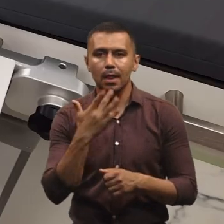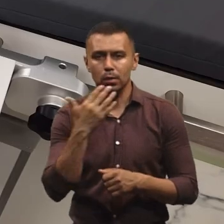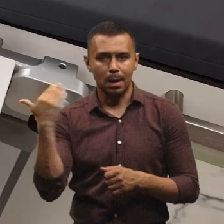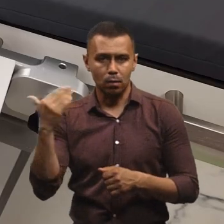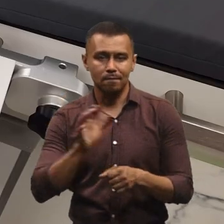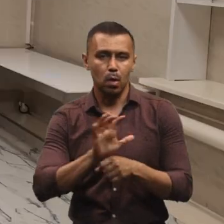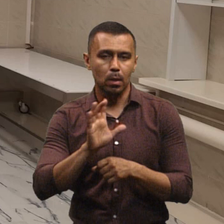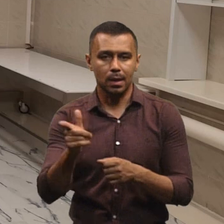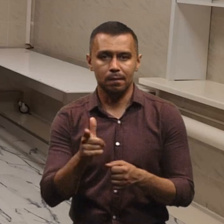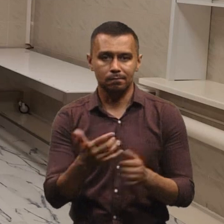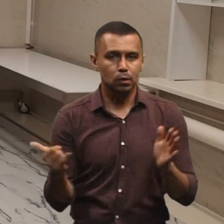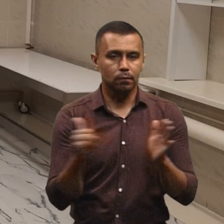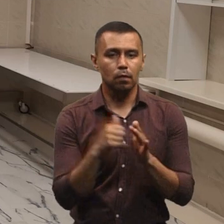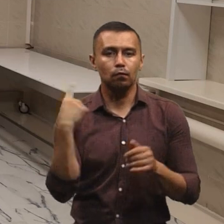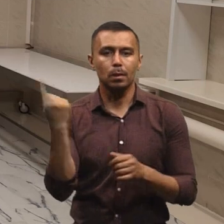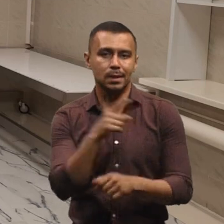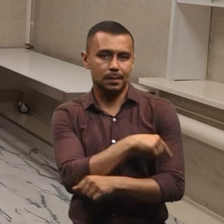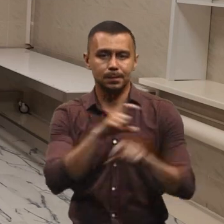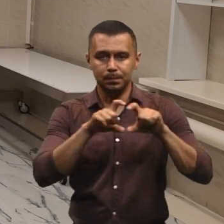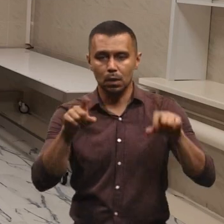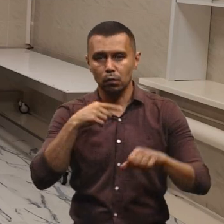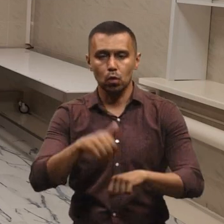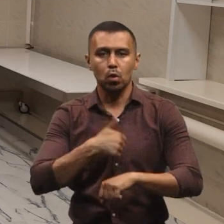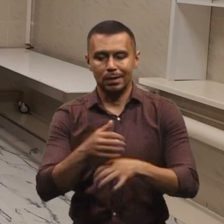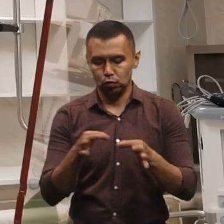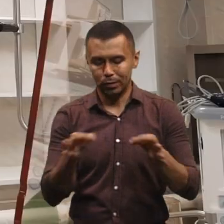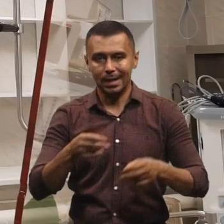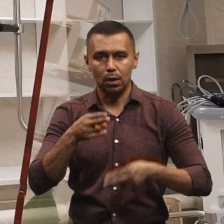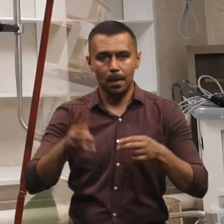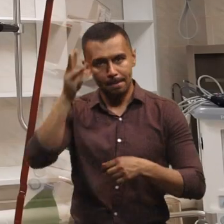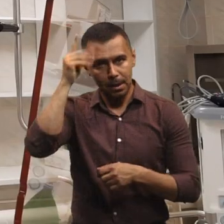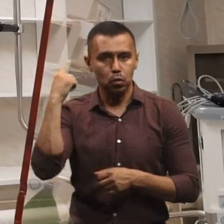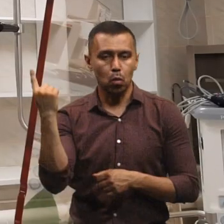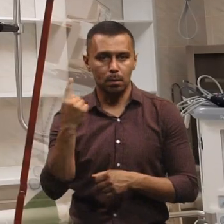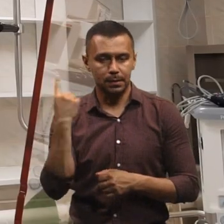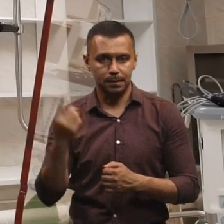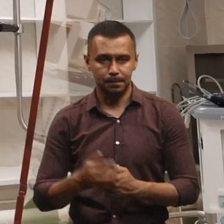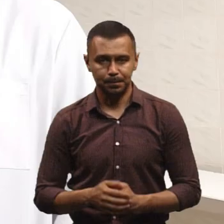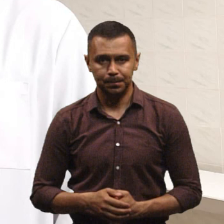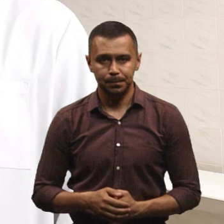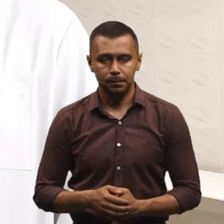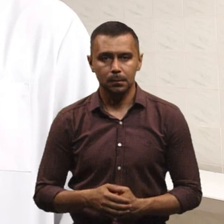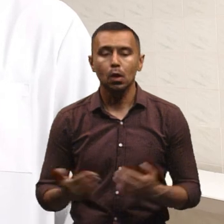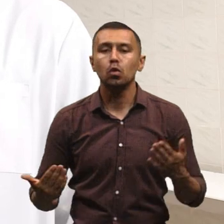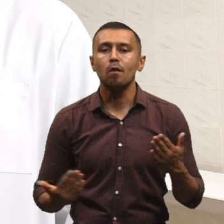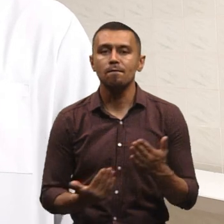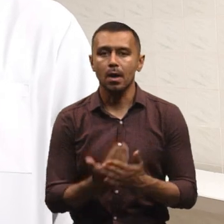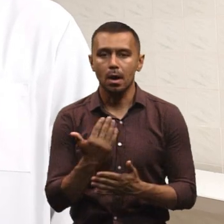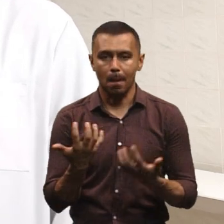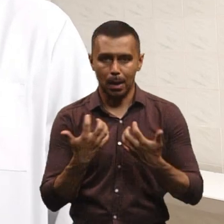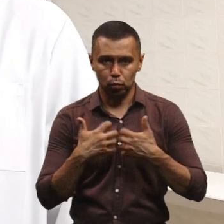виробництва який встановили в обласній лікарні каже головний судинний хірург Хмельницької області Олександр Коломієць нова